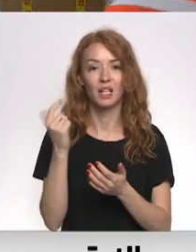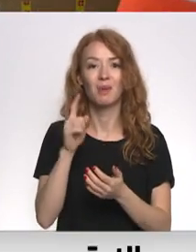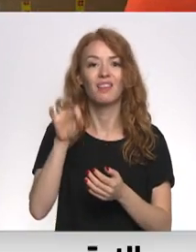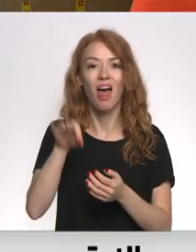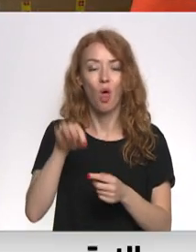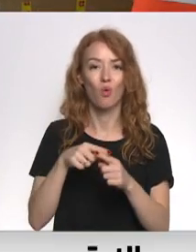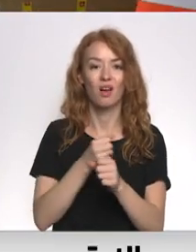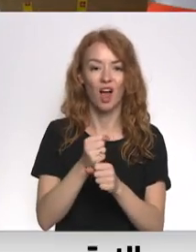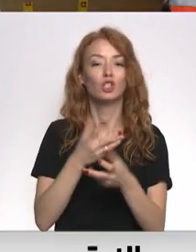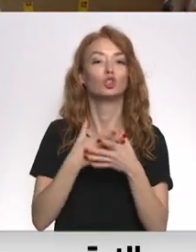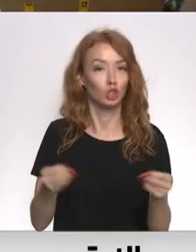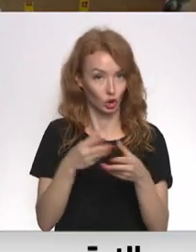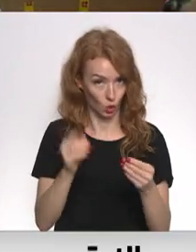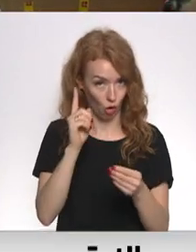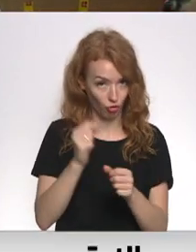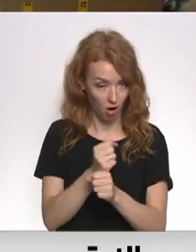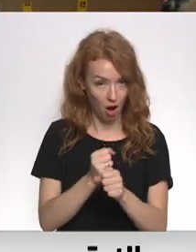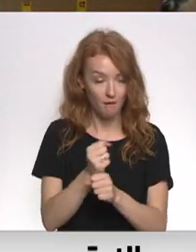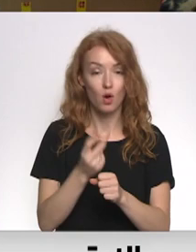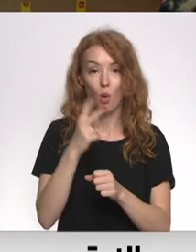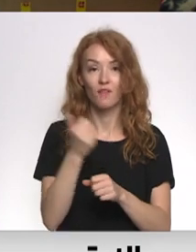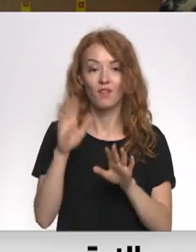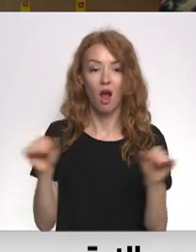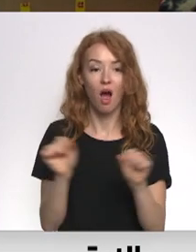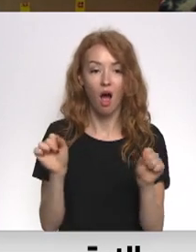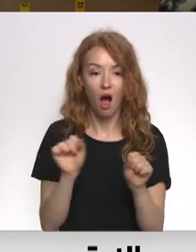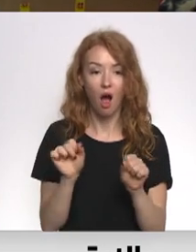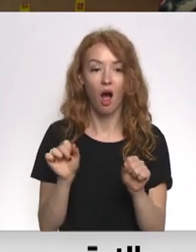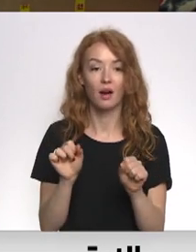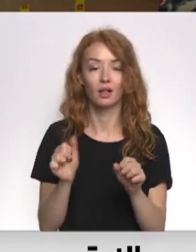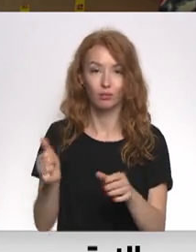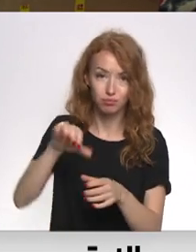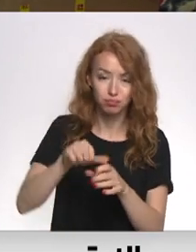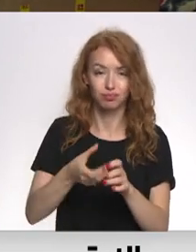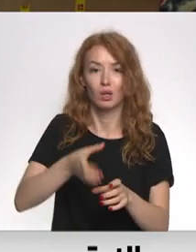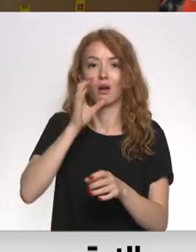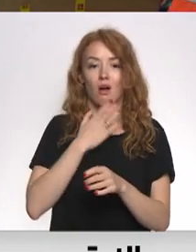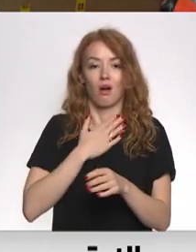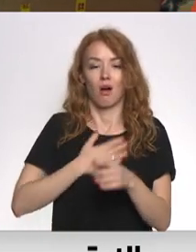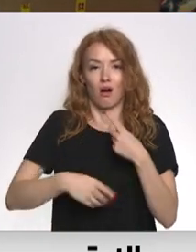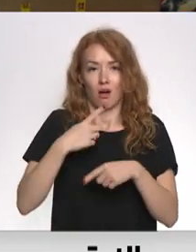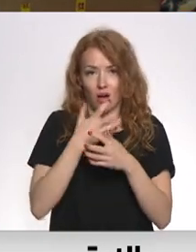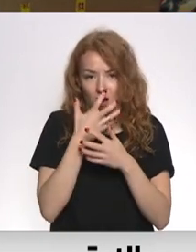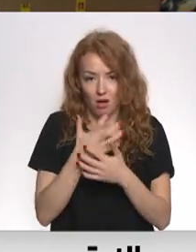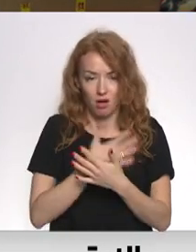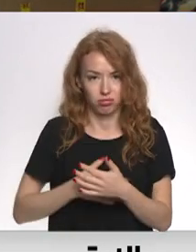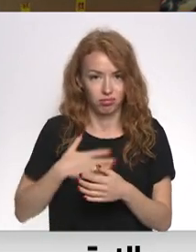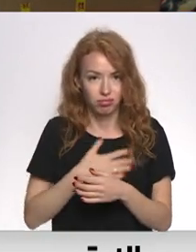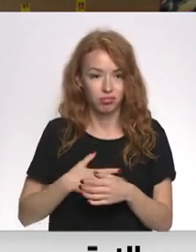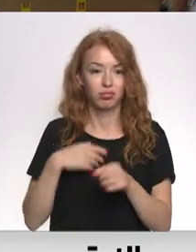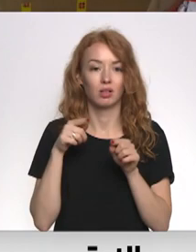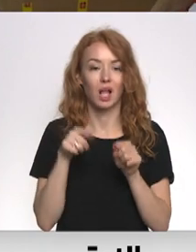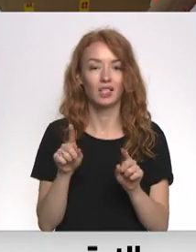un kafija, šķīstoša kafija, ko viņi var ātri tā kā, uzdzert un dabūt to siltumu iekšā. Tas ir